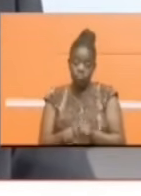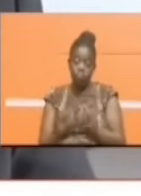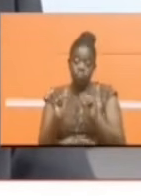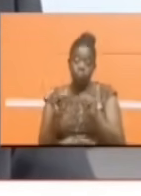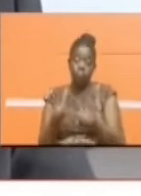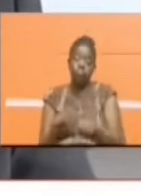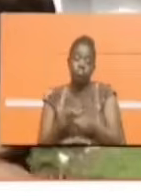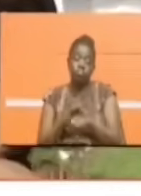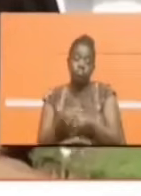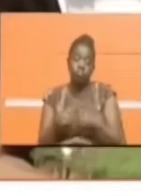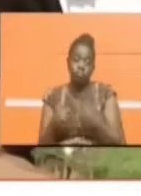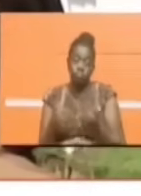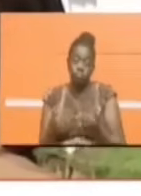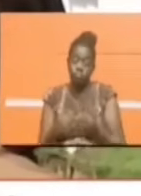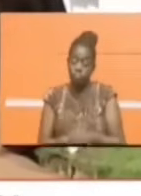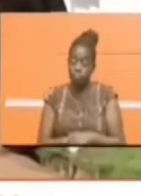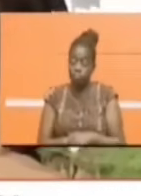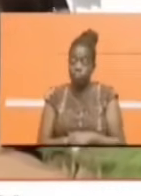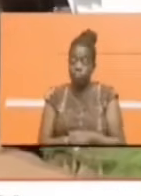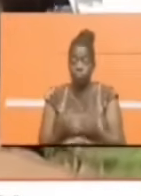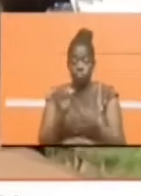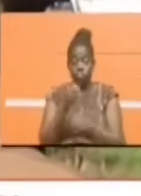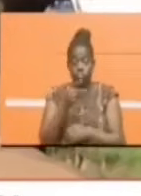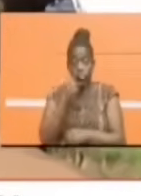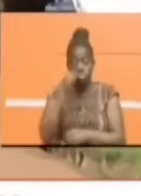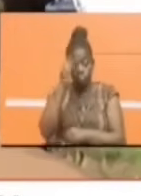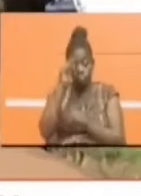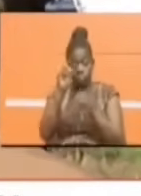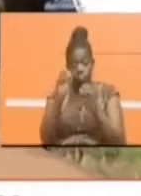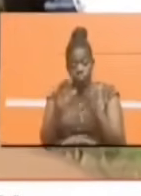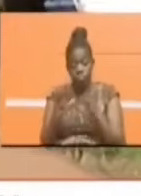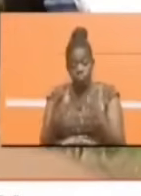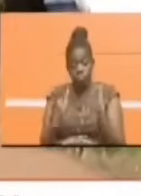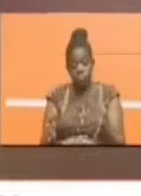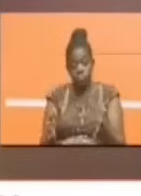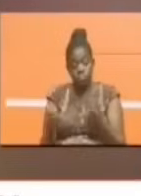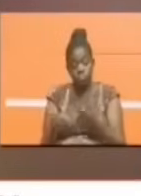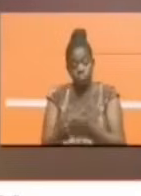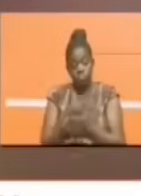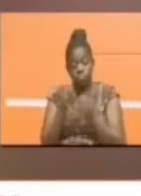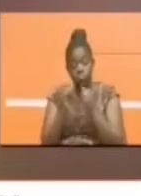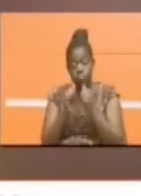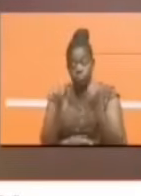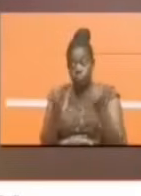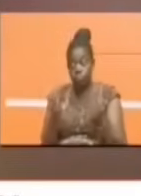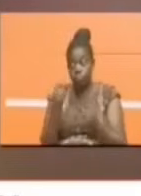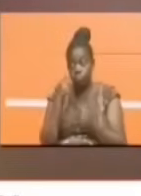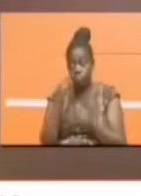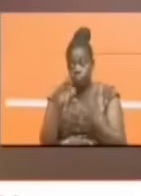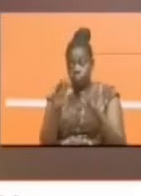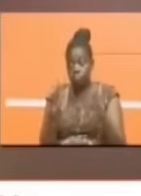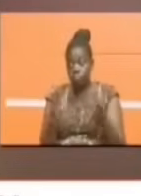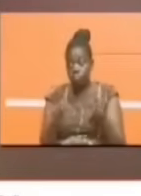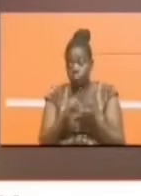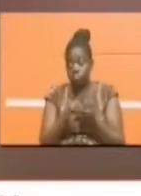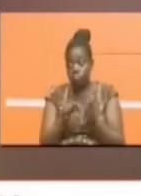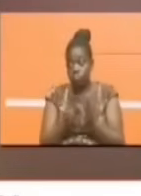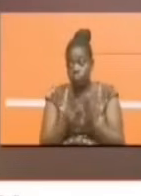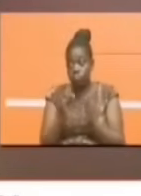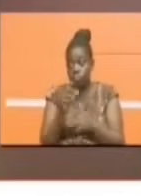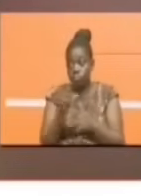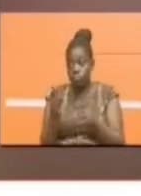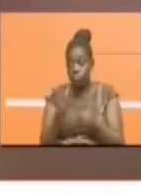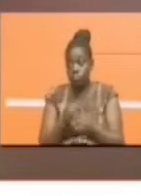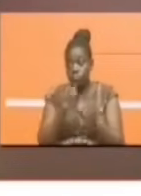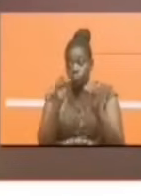n'asobola okugikola obulungi. Kaija akubiriza abazadde n'abasomesa okugulira abaana olupapula lwa New Vision bayige ensengeka ya pulojekiti zino